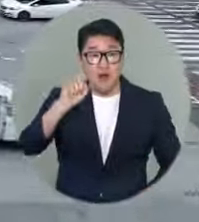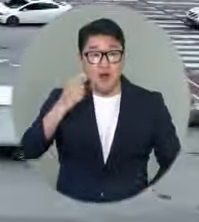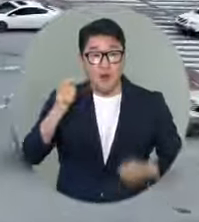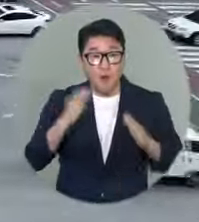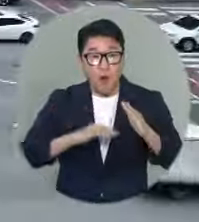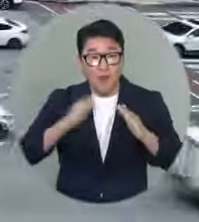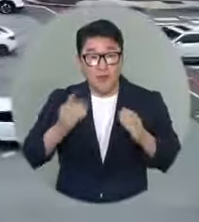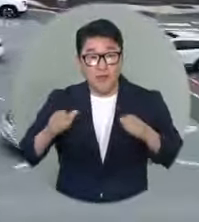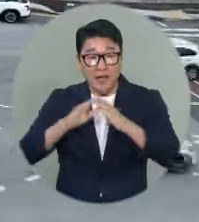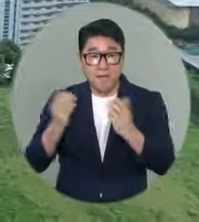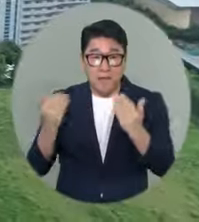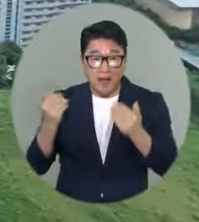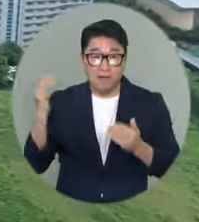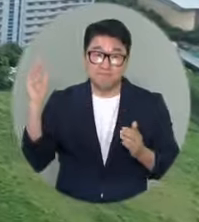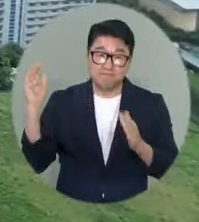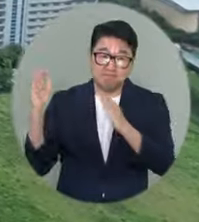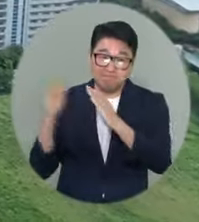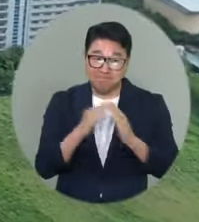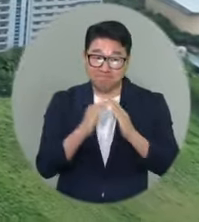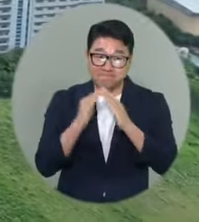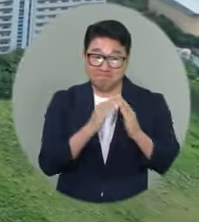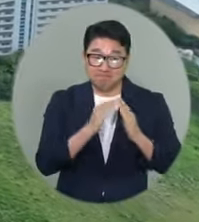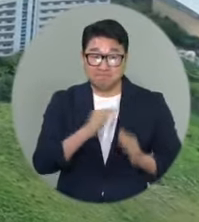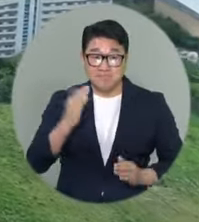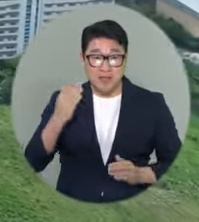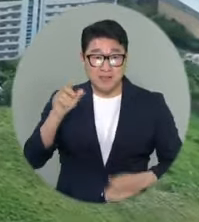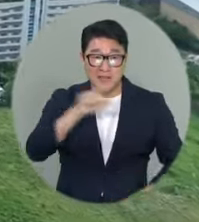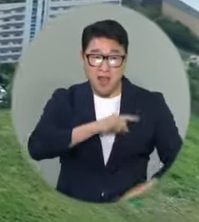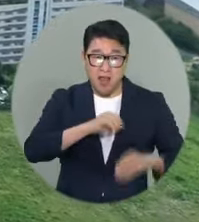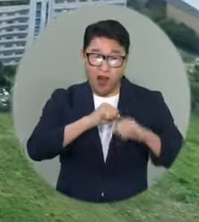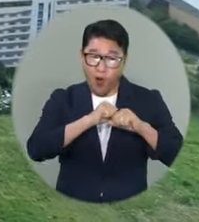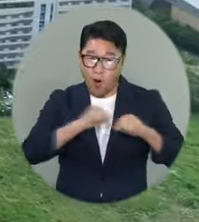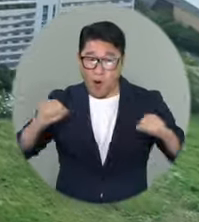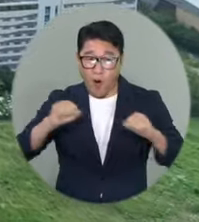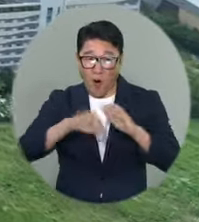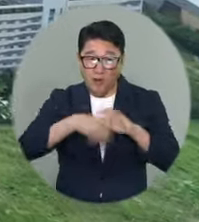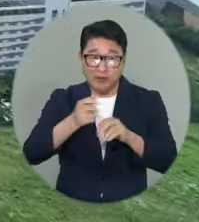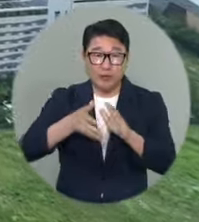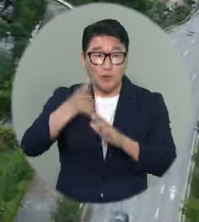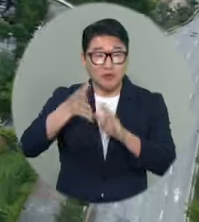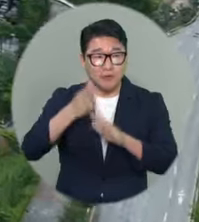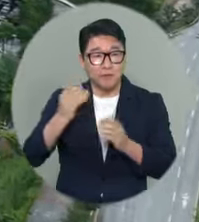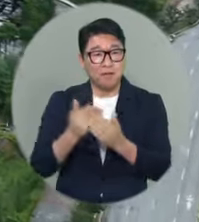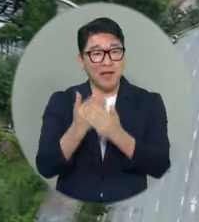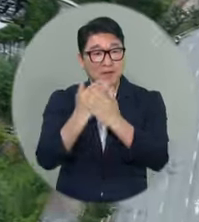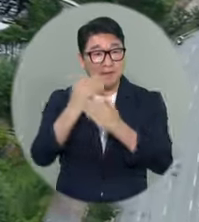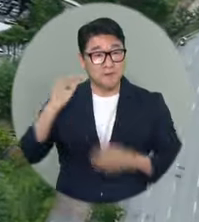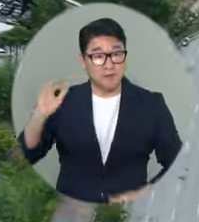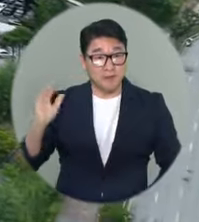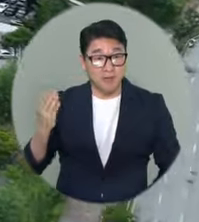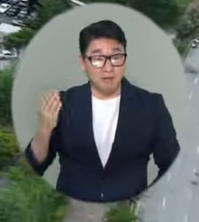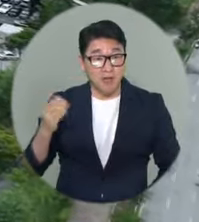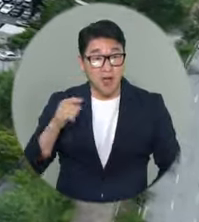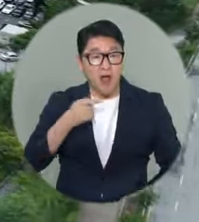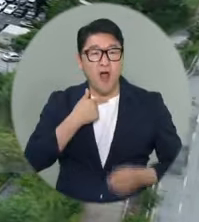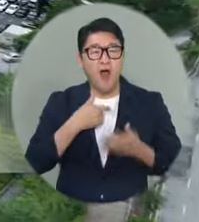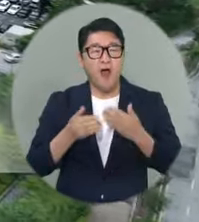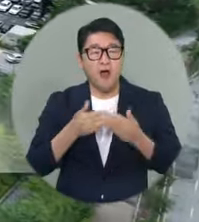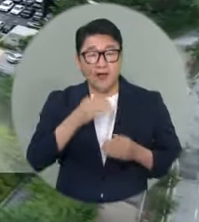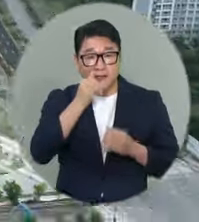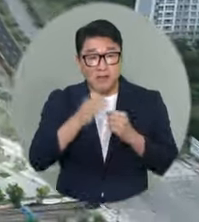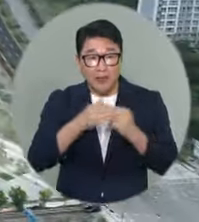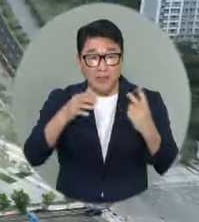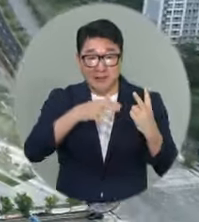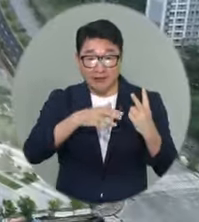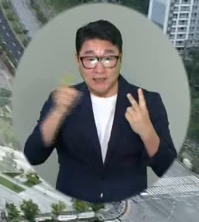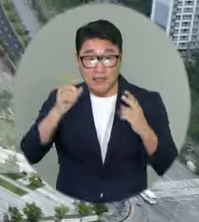16개 공공기관을 유치했고, 전국에서 가장 큰 혁신도시로 성장했습니다. 이 경험을 살려